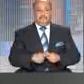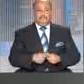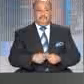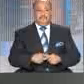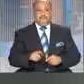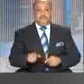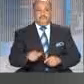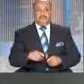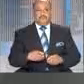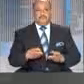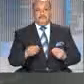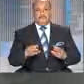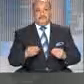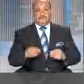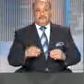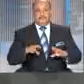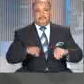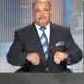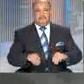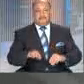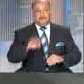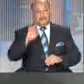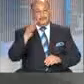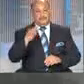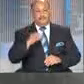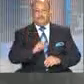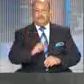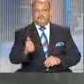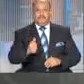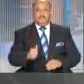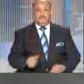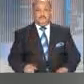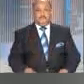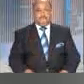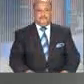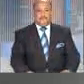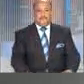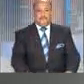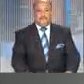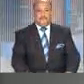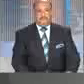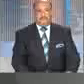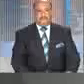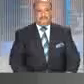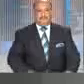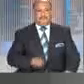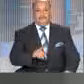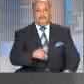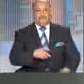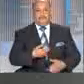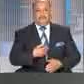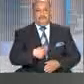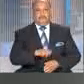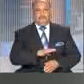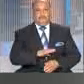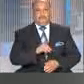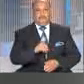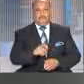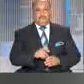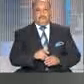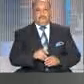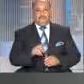أسفار اللي هم معناها احنا جبناهم أساسا باش نعرفوا ببلادنا باش نعرفوا أكثر بالسياحة